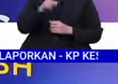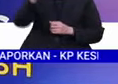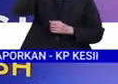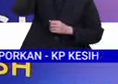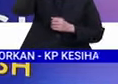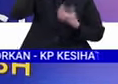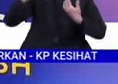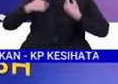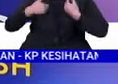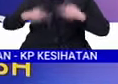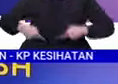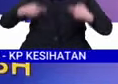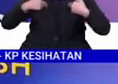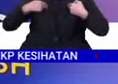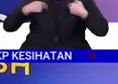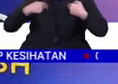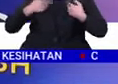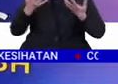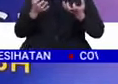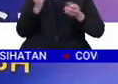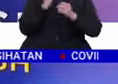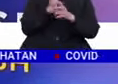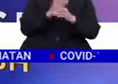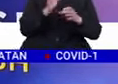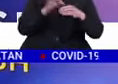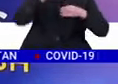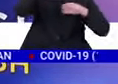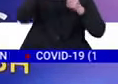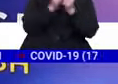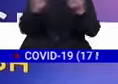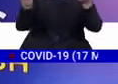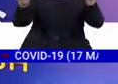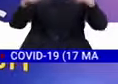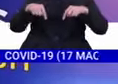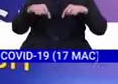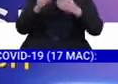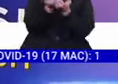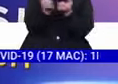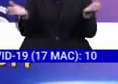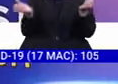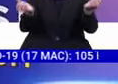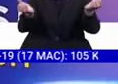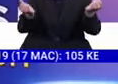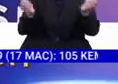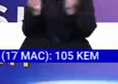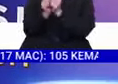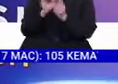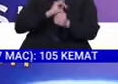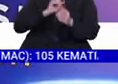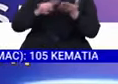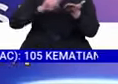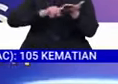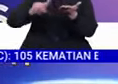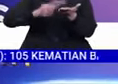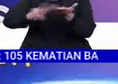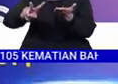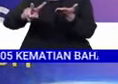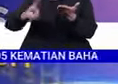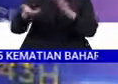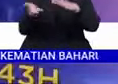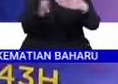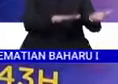masih ada lagi neng juga masih banyak datang sini istrinya saya Spade seminggu dua juta tadi Sasuke gila